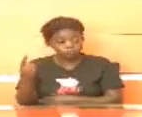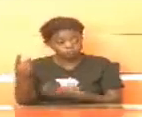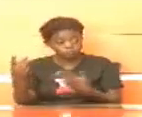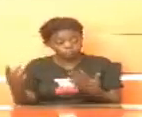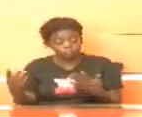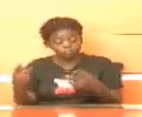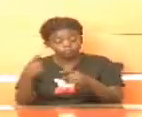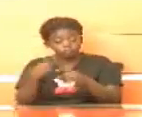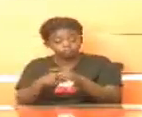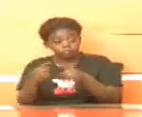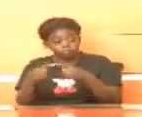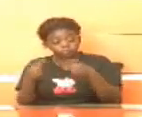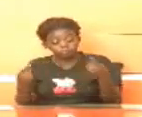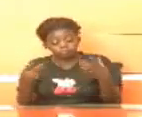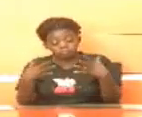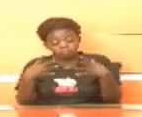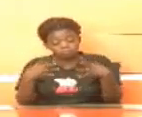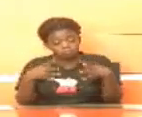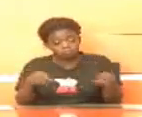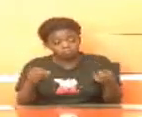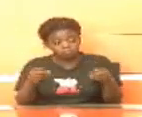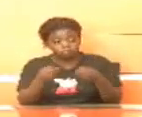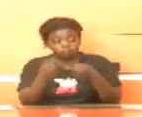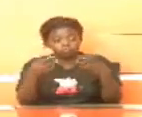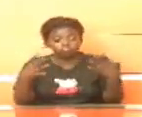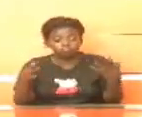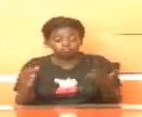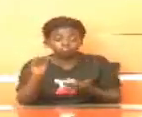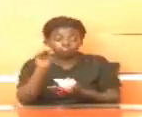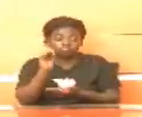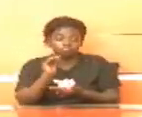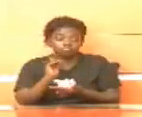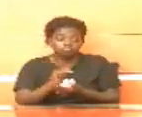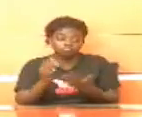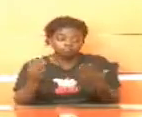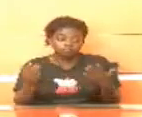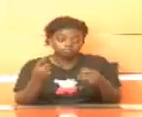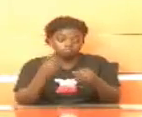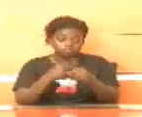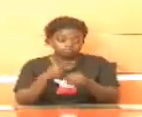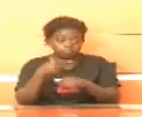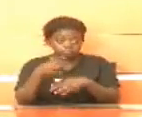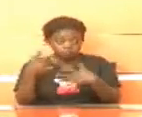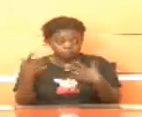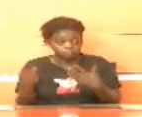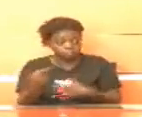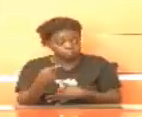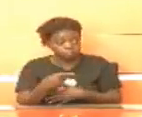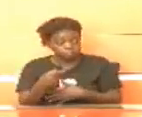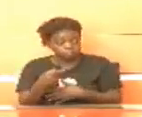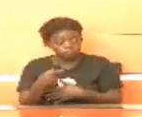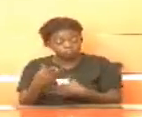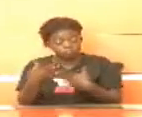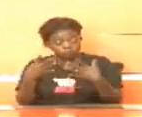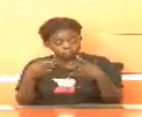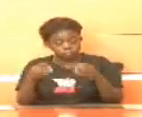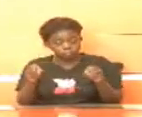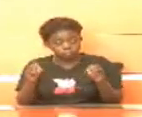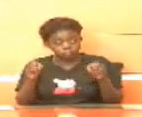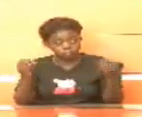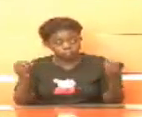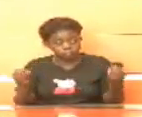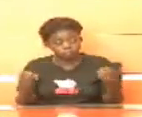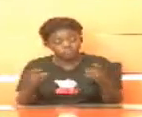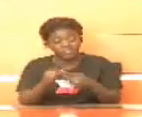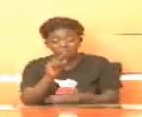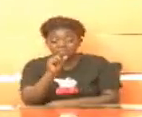wabaawo sizoni nga wabbula nga abasinga bonna bakendeezezza kati eno sizoni ya mangada bbula lya mangada kabube